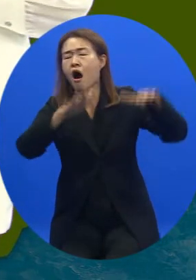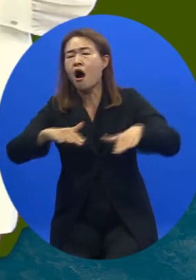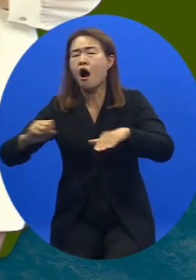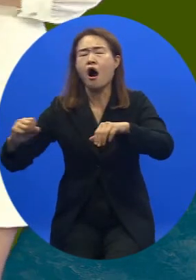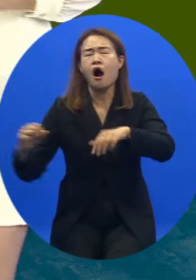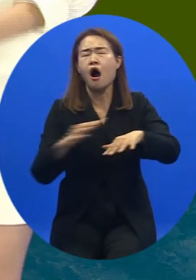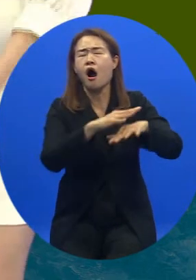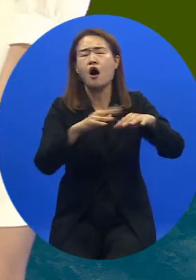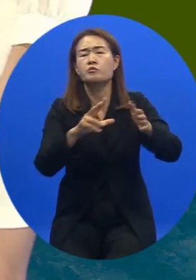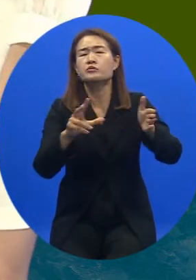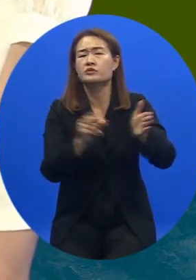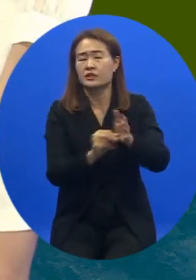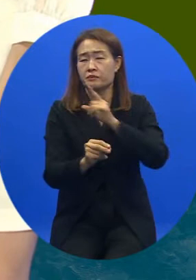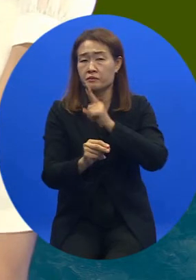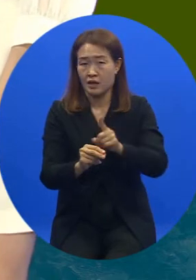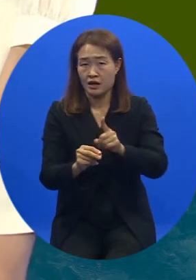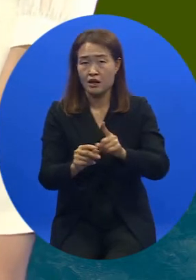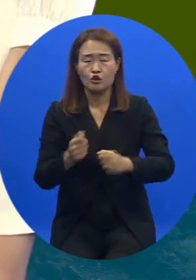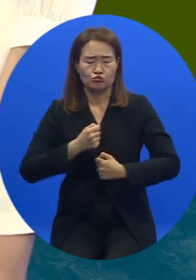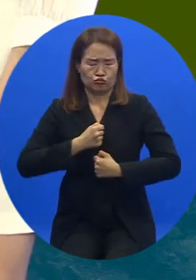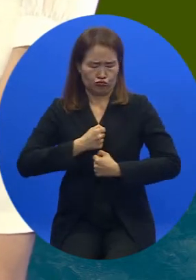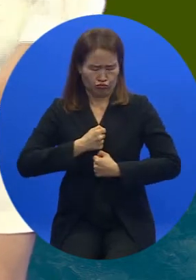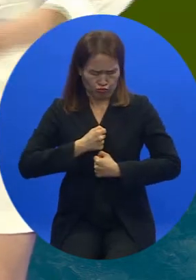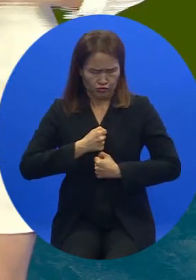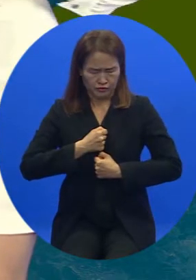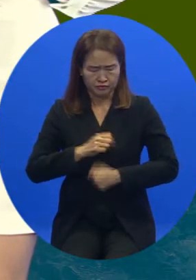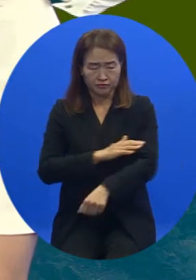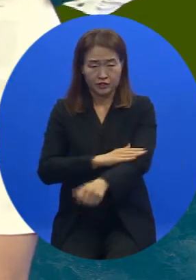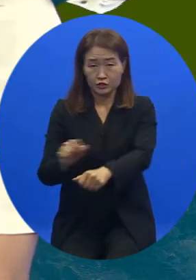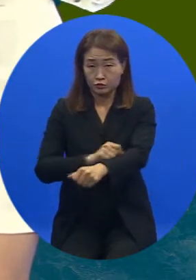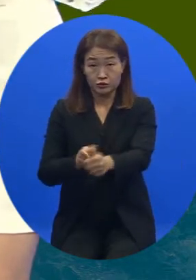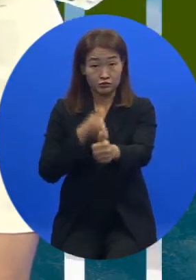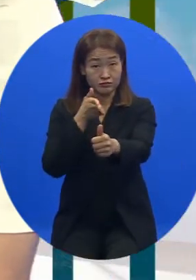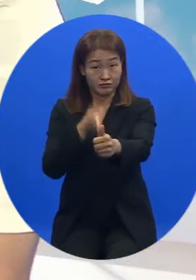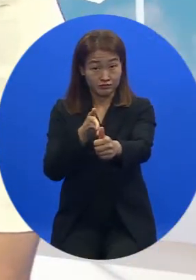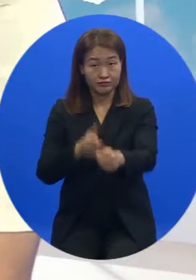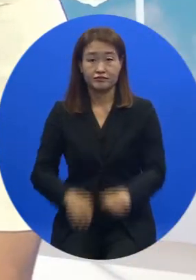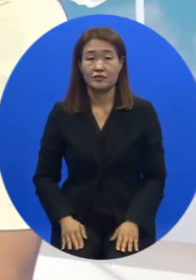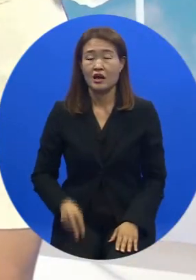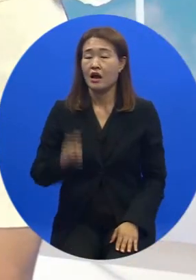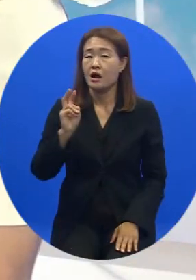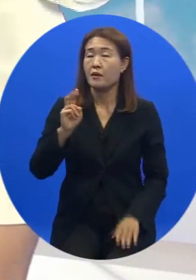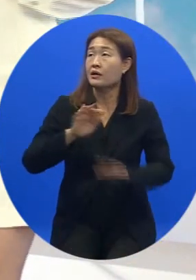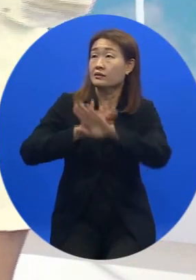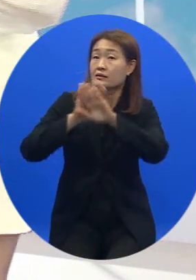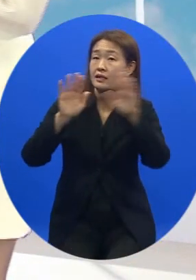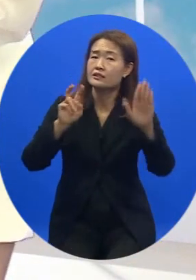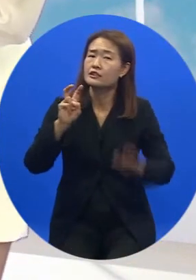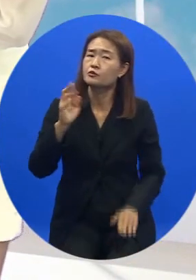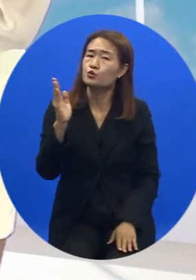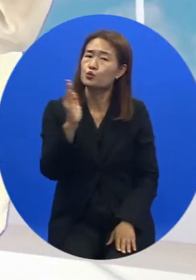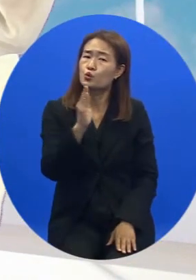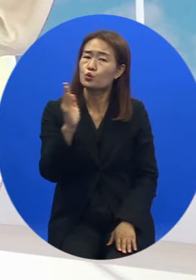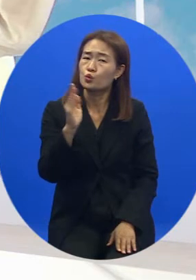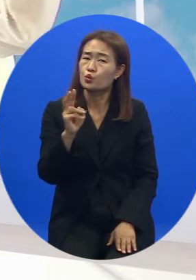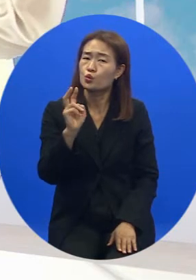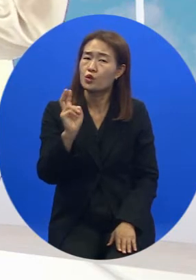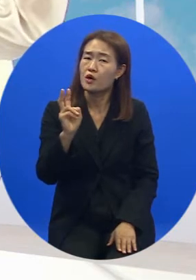높은 물결이 밀려들 수도 있겠습니다. 해안가 안전사고에도 각별히 유의해 주셔야겠습니다. 당분간 한낮 기온은